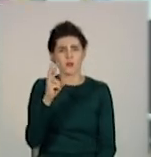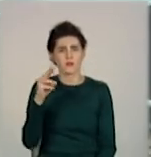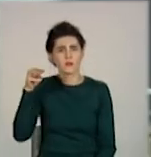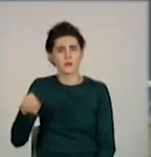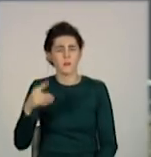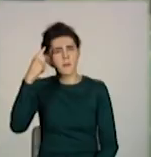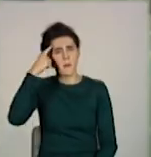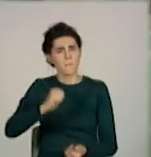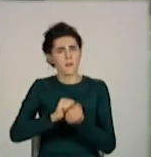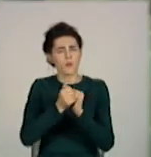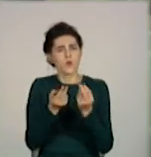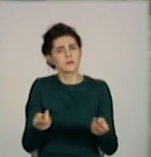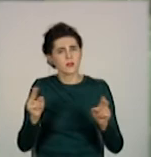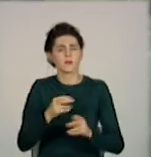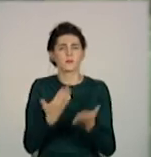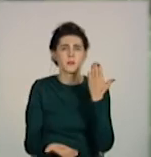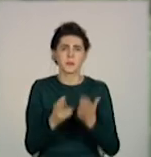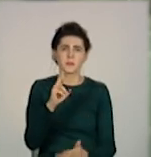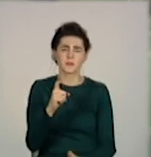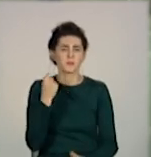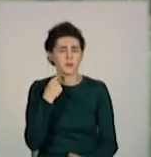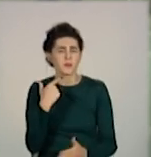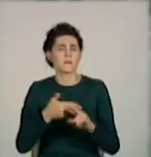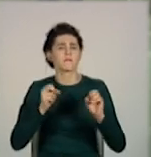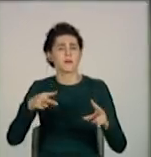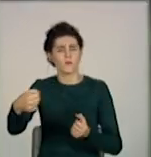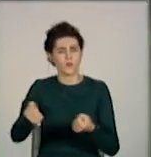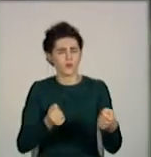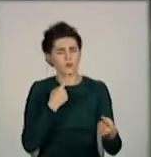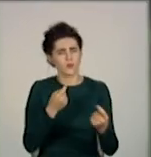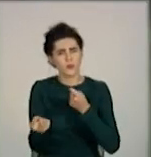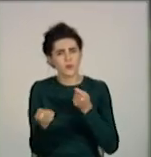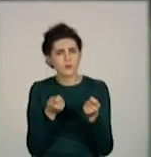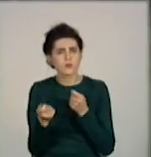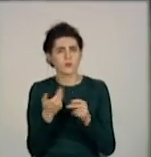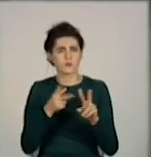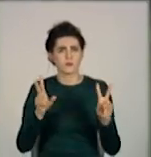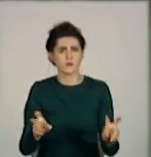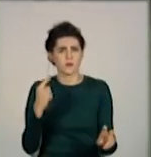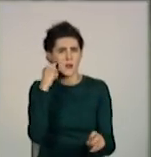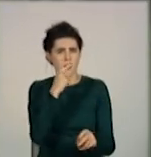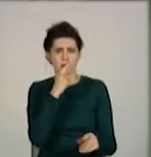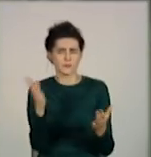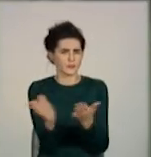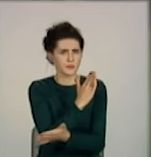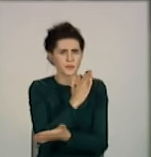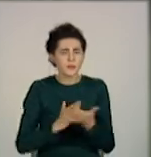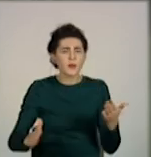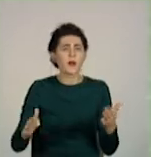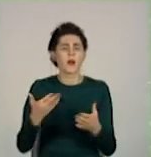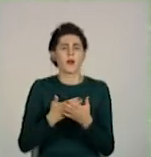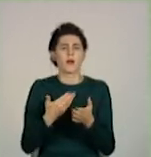залишається в пам'яті людини. Та й висновки учні роблять миттєво. Втрачається концентрація повністю,